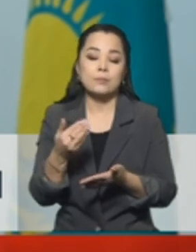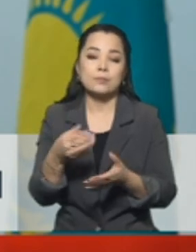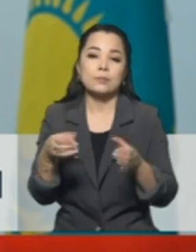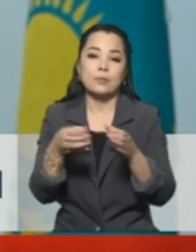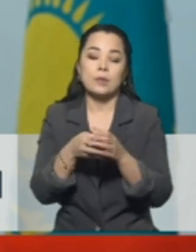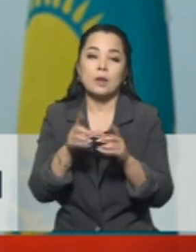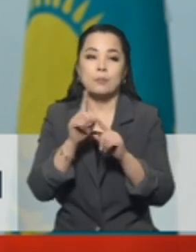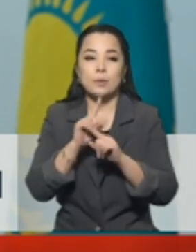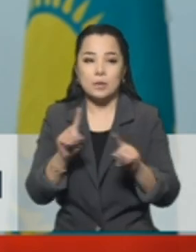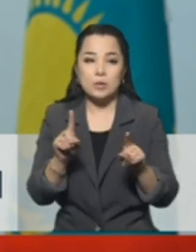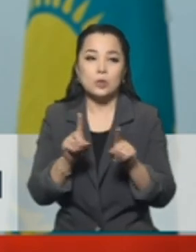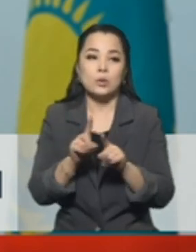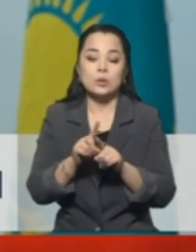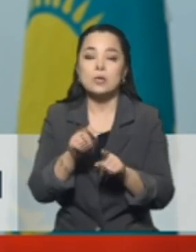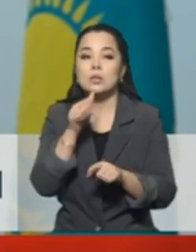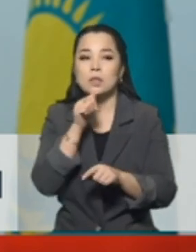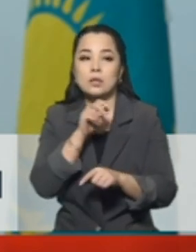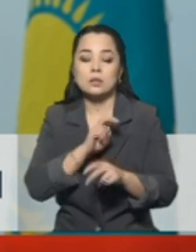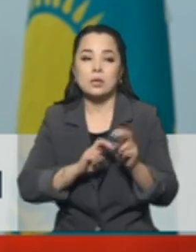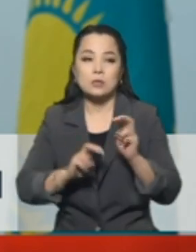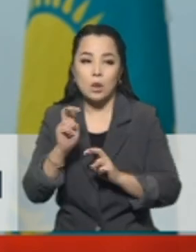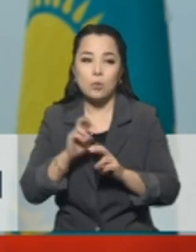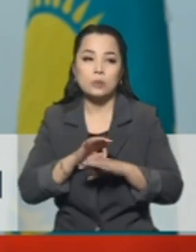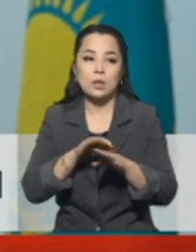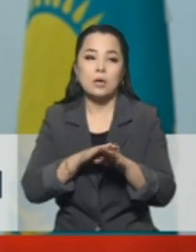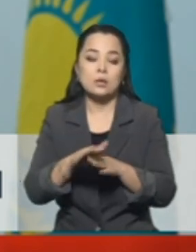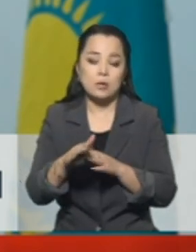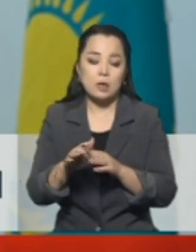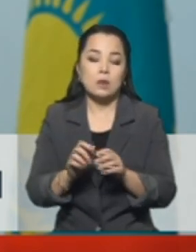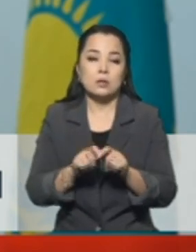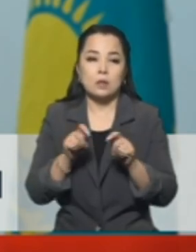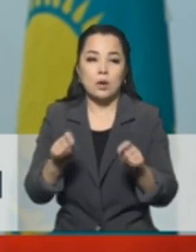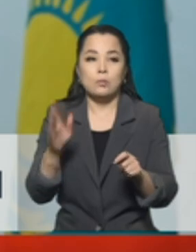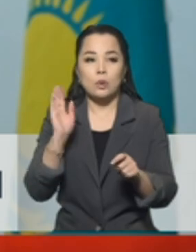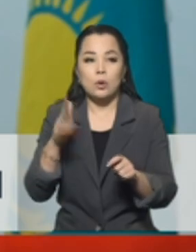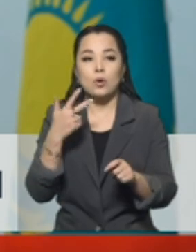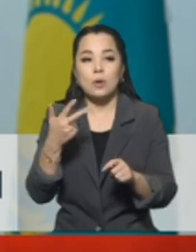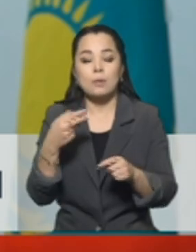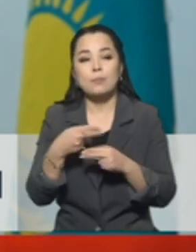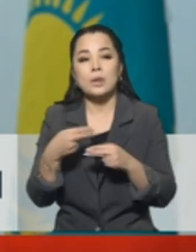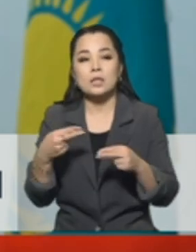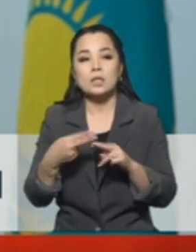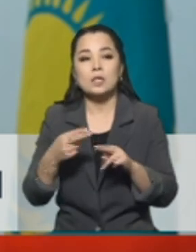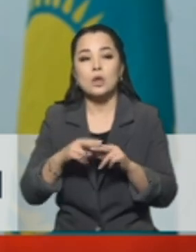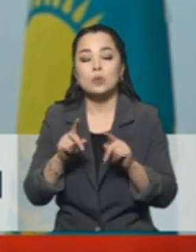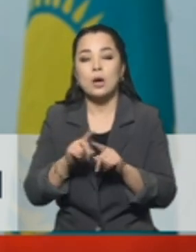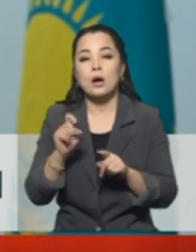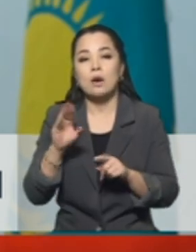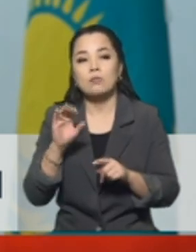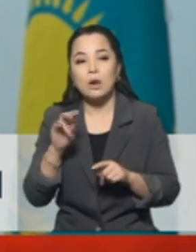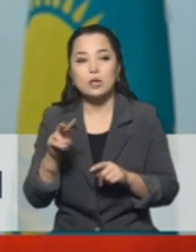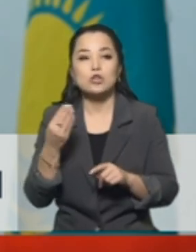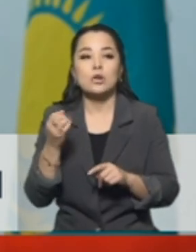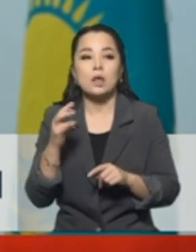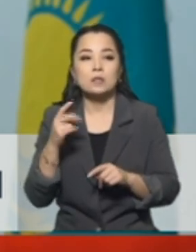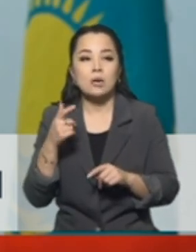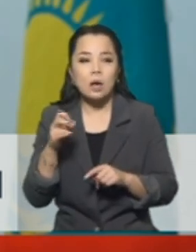брендтердің өндіретін зауыт іске қосатын болады. Ол үш брендтің Хавау,